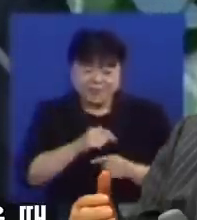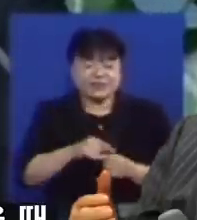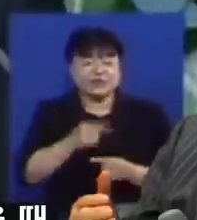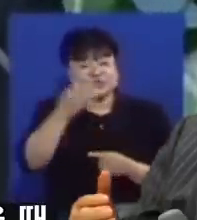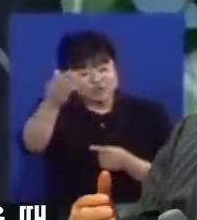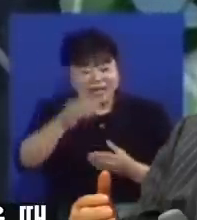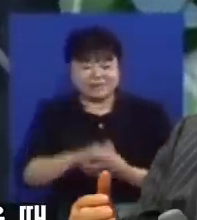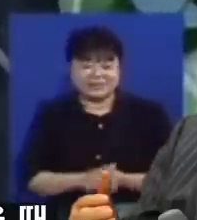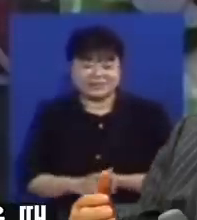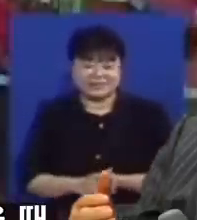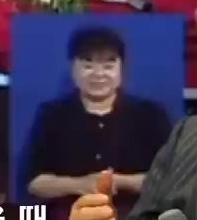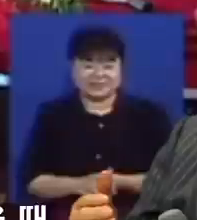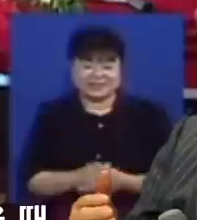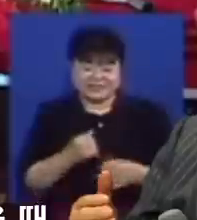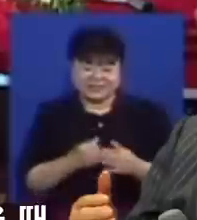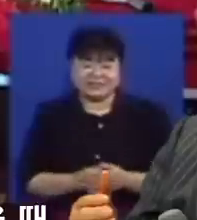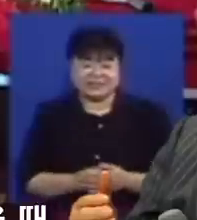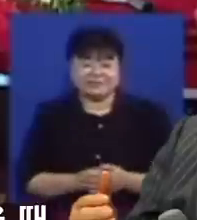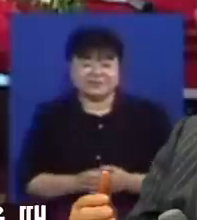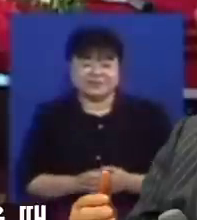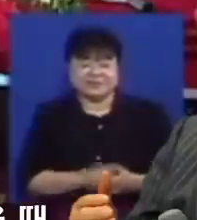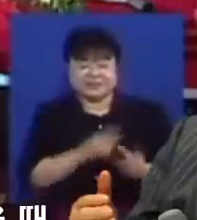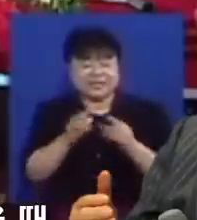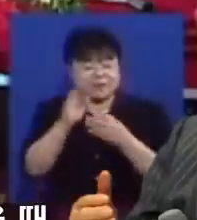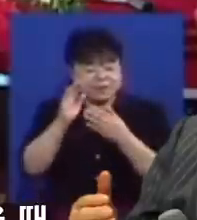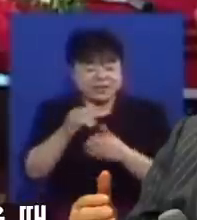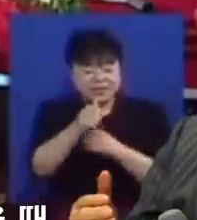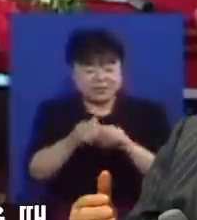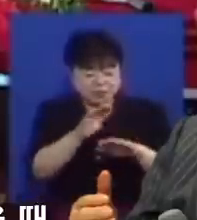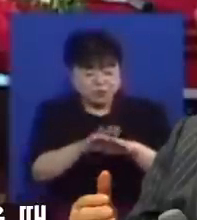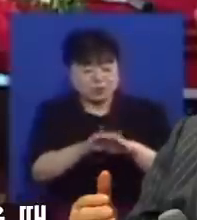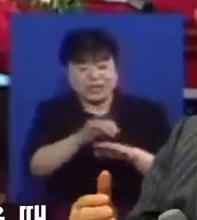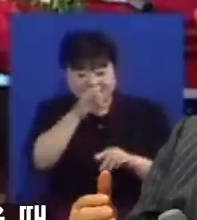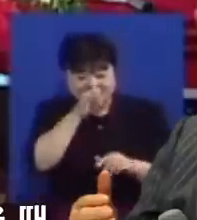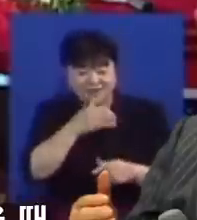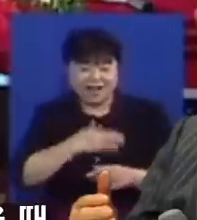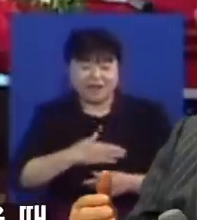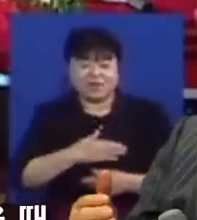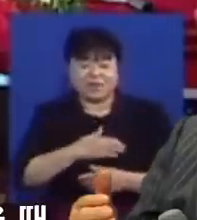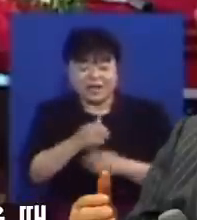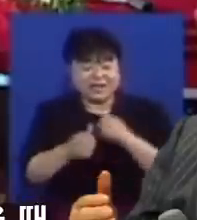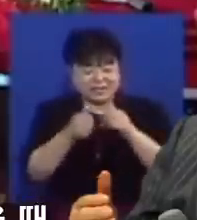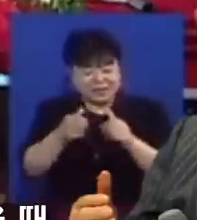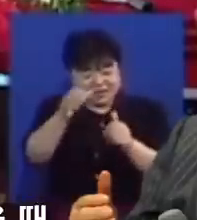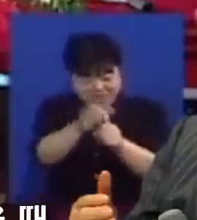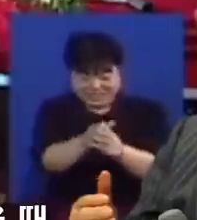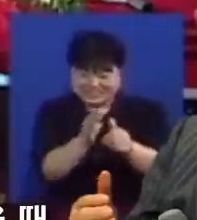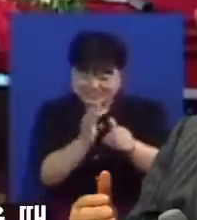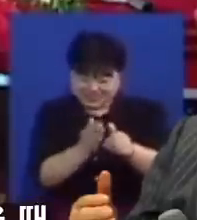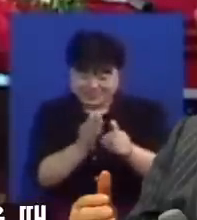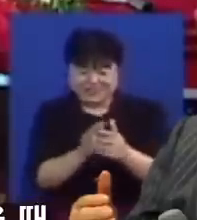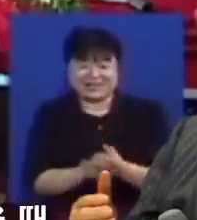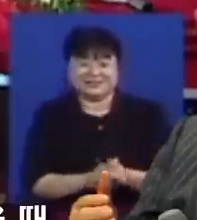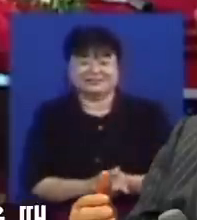말씀하시고 계신 것입니다. 그러므로 삶의 미래는 하나님의 손에 있다는 것을 알고 하나님께 맡겨야 되는 것입니다.